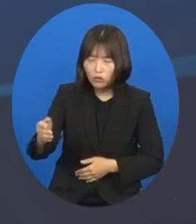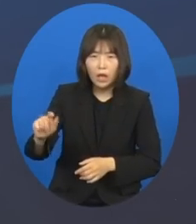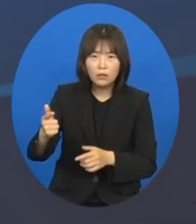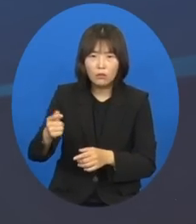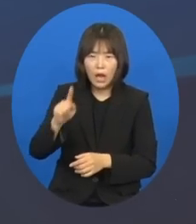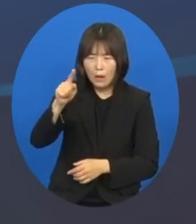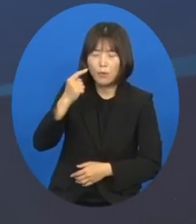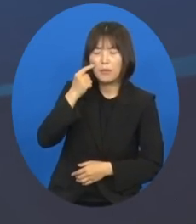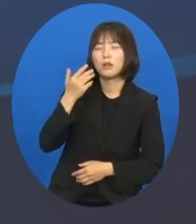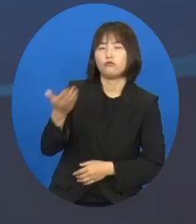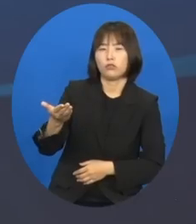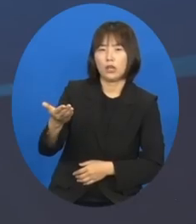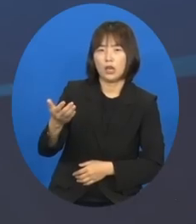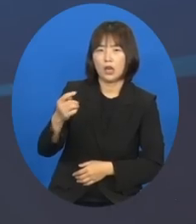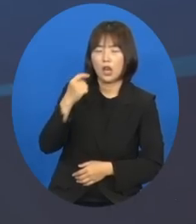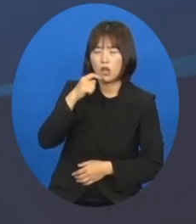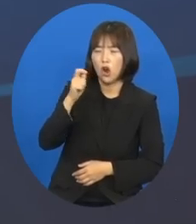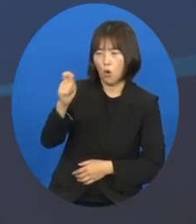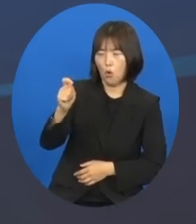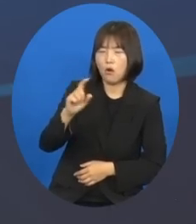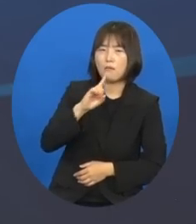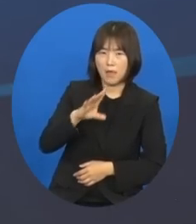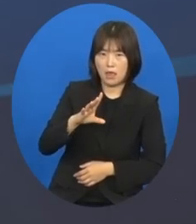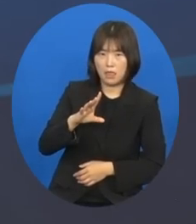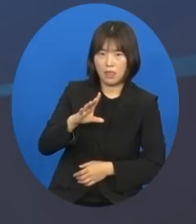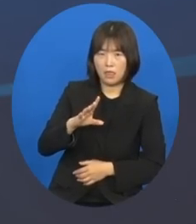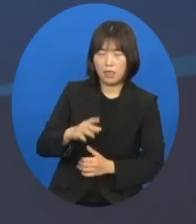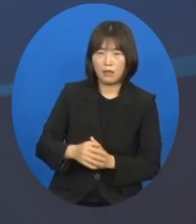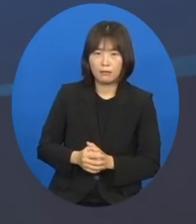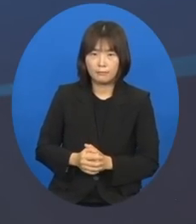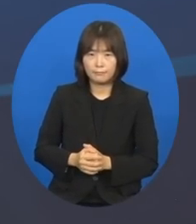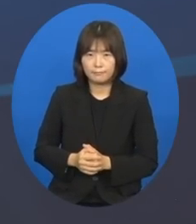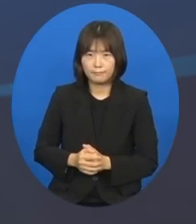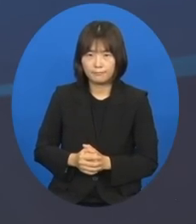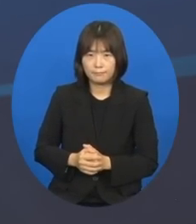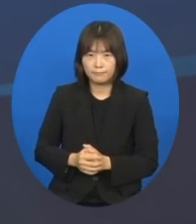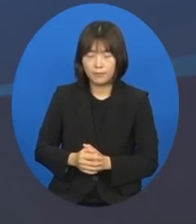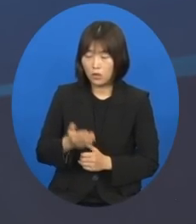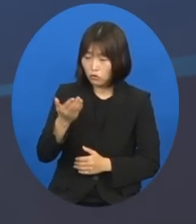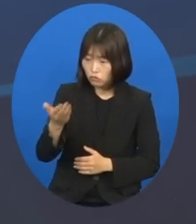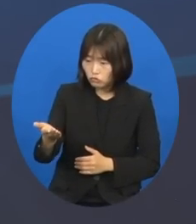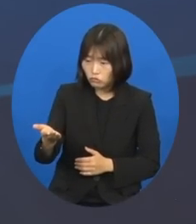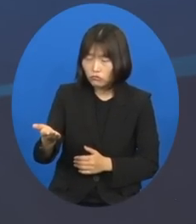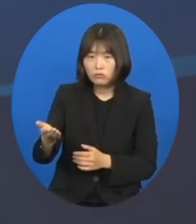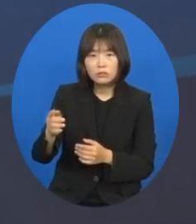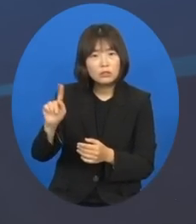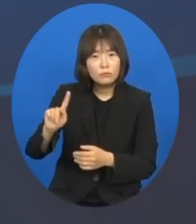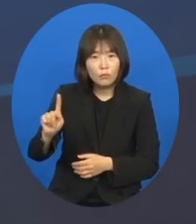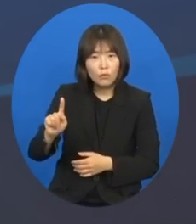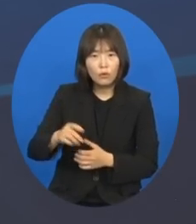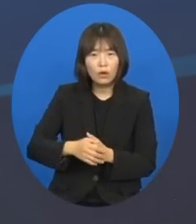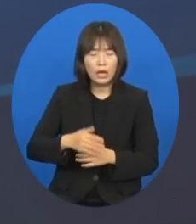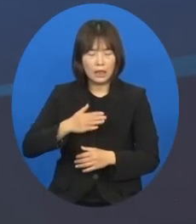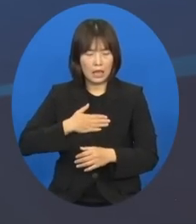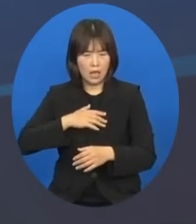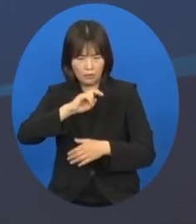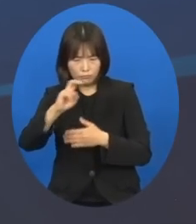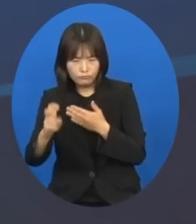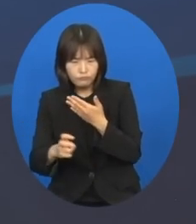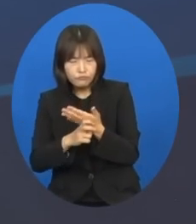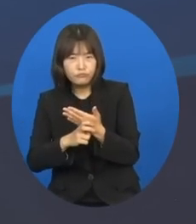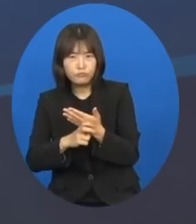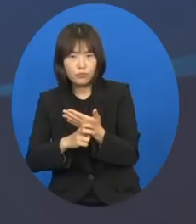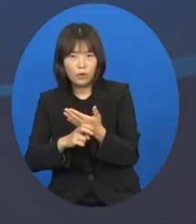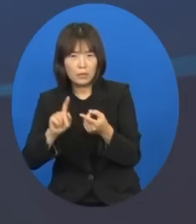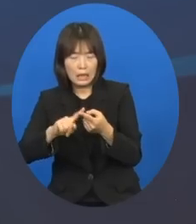봐줄테니까 다음 저는 운전 조심하라고 경고장을 주는 건 내가 저지른 잘못에 대한